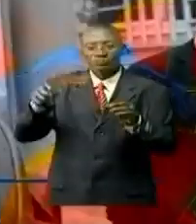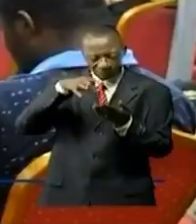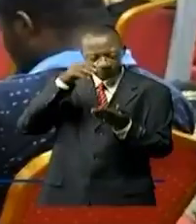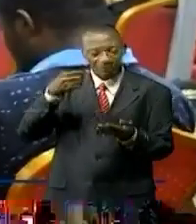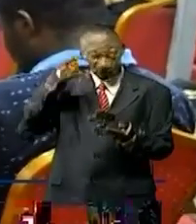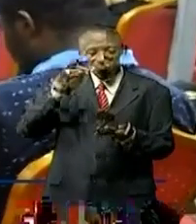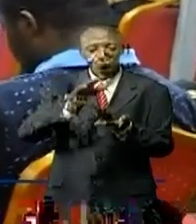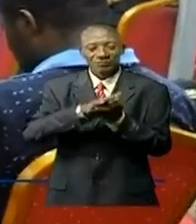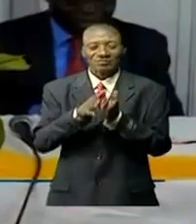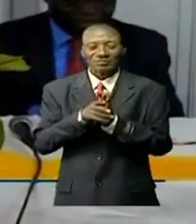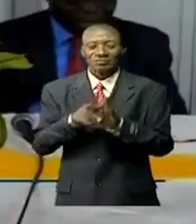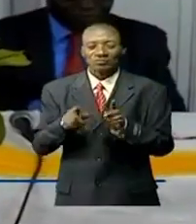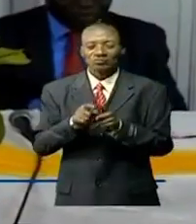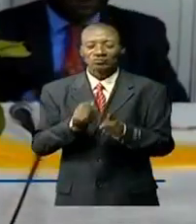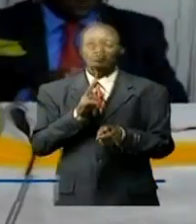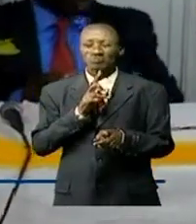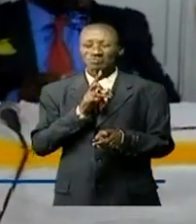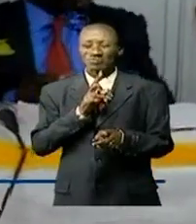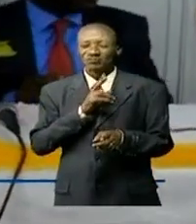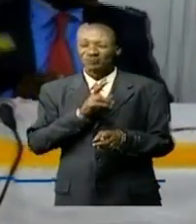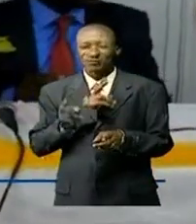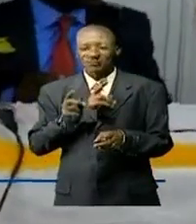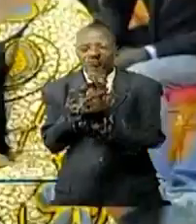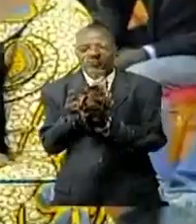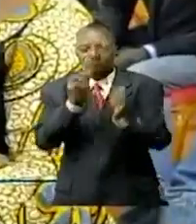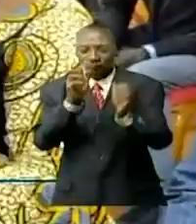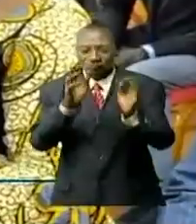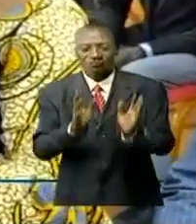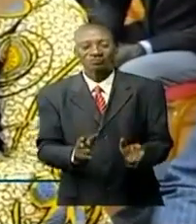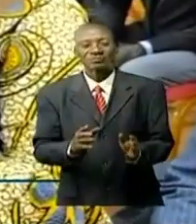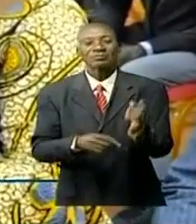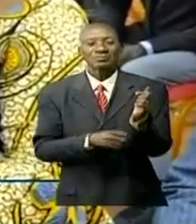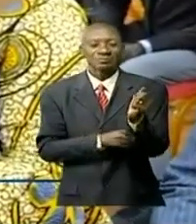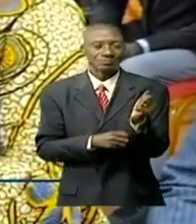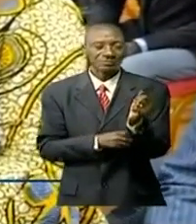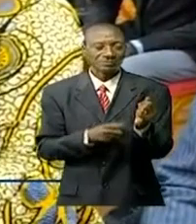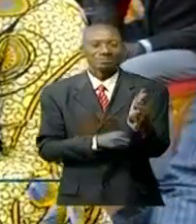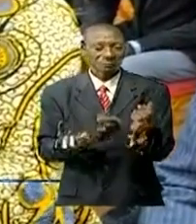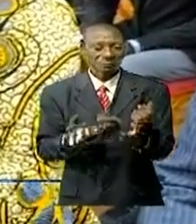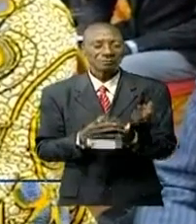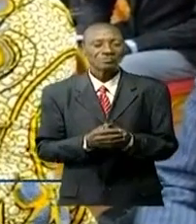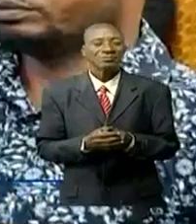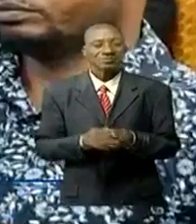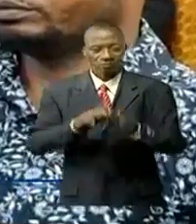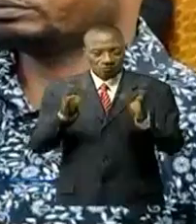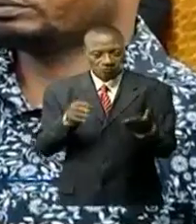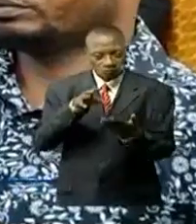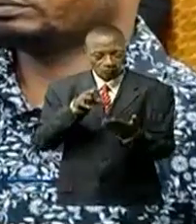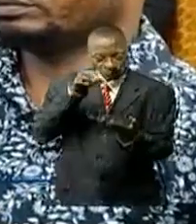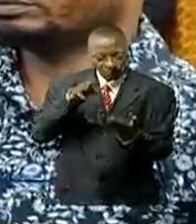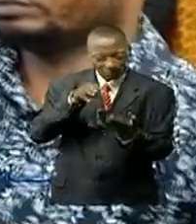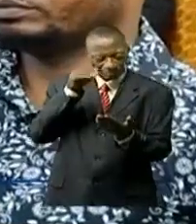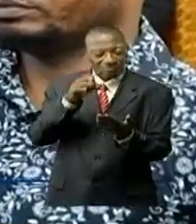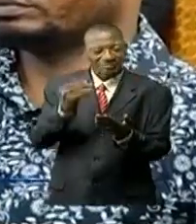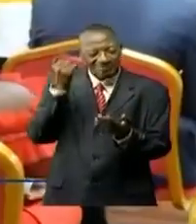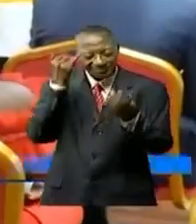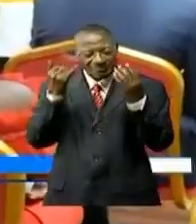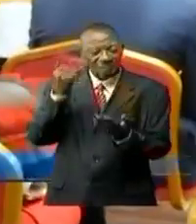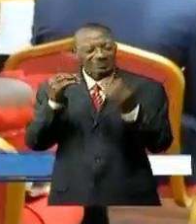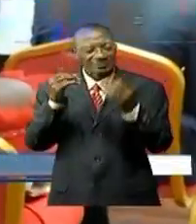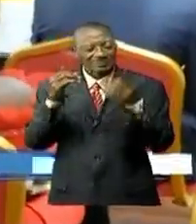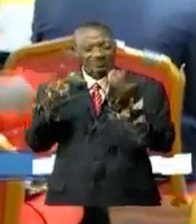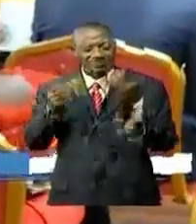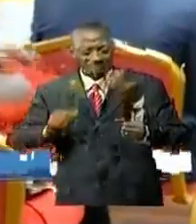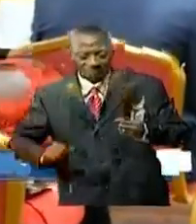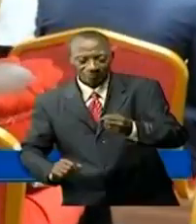de formation, soit d'octobre à décembre 2021, avec comme module les notions et principes de l'intervention